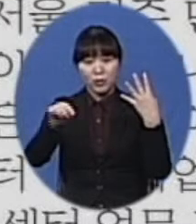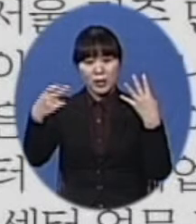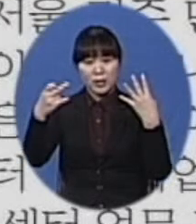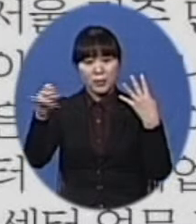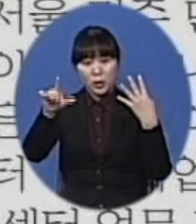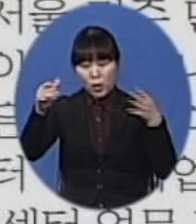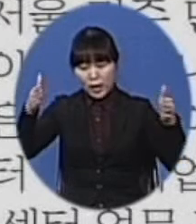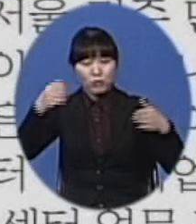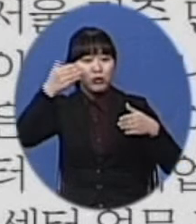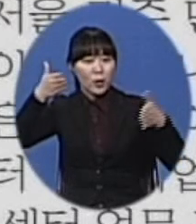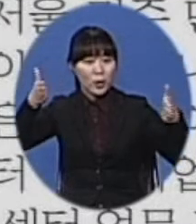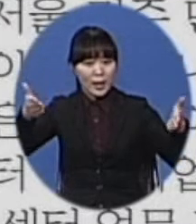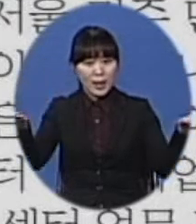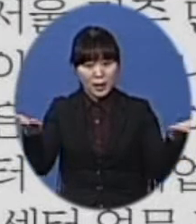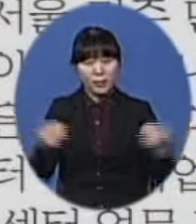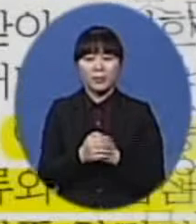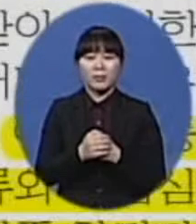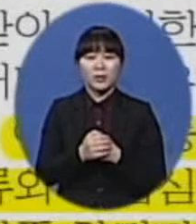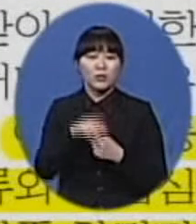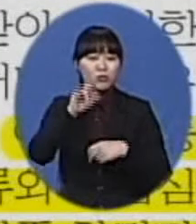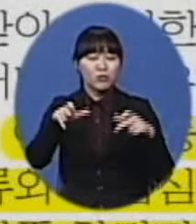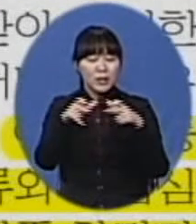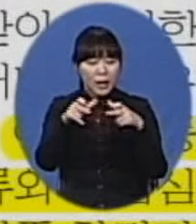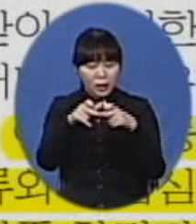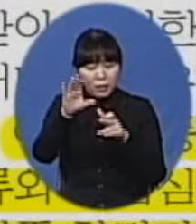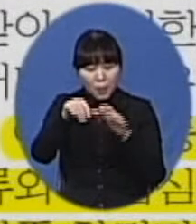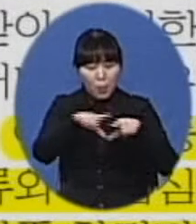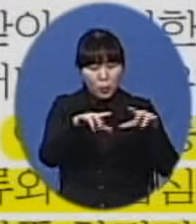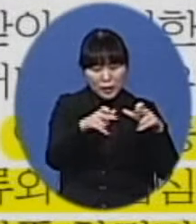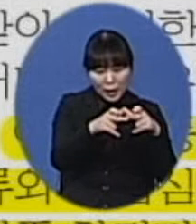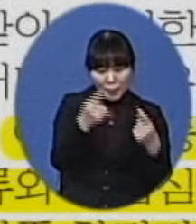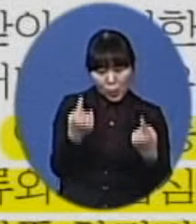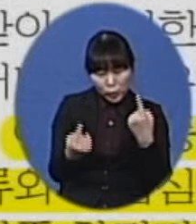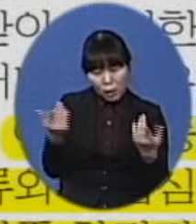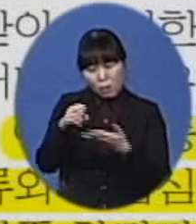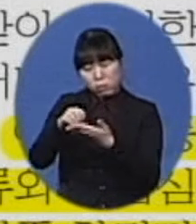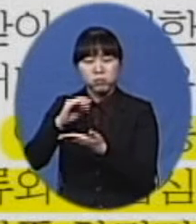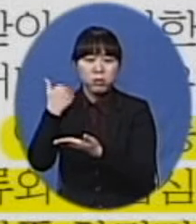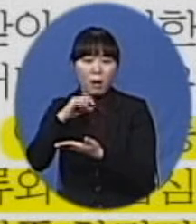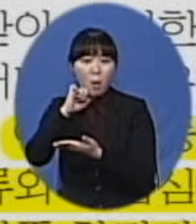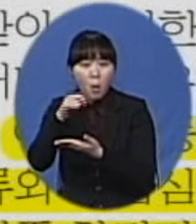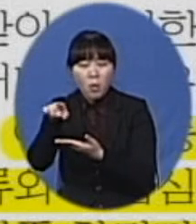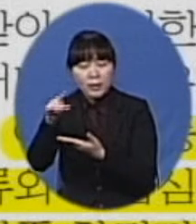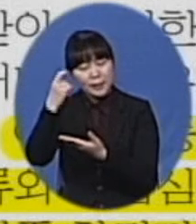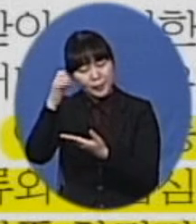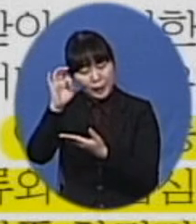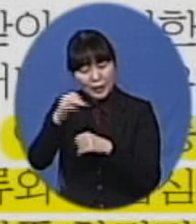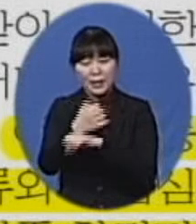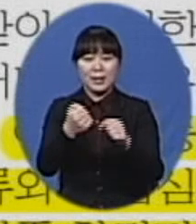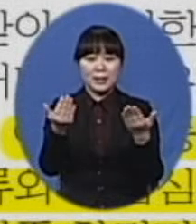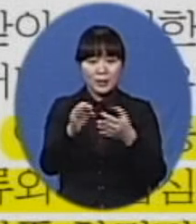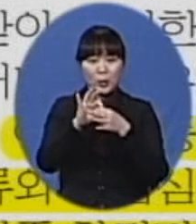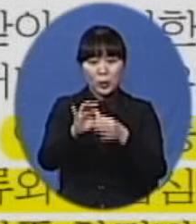12월까지 9개월간 근무한다고 말했고, 중증장애인의 경우 일반 장애인보다 취업이 어려운 점을 감안해 인턴제를